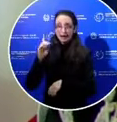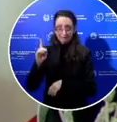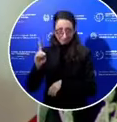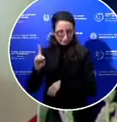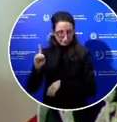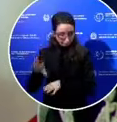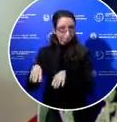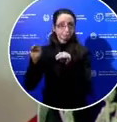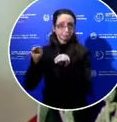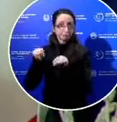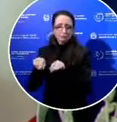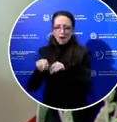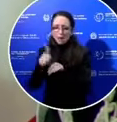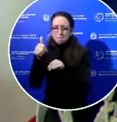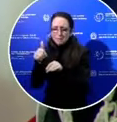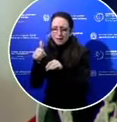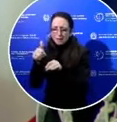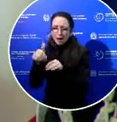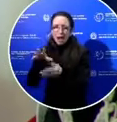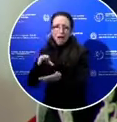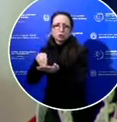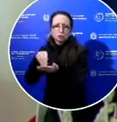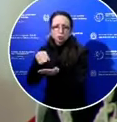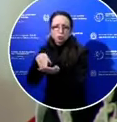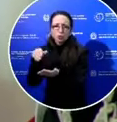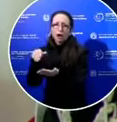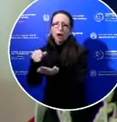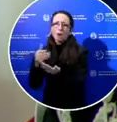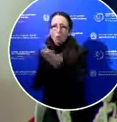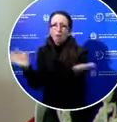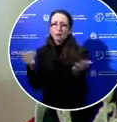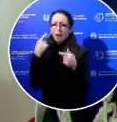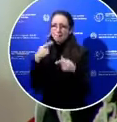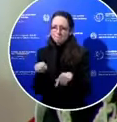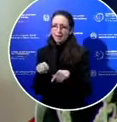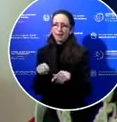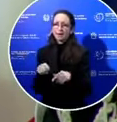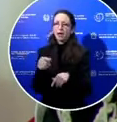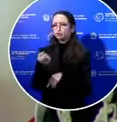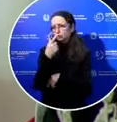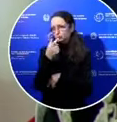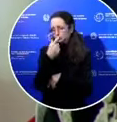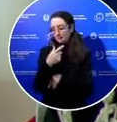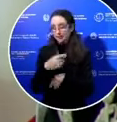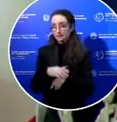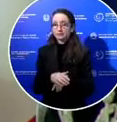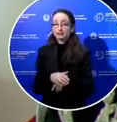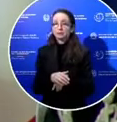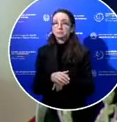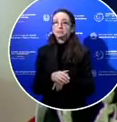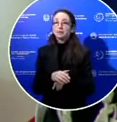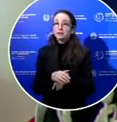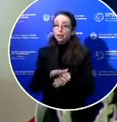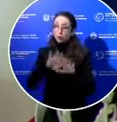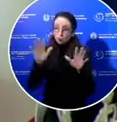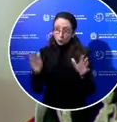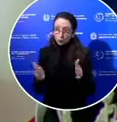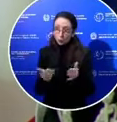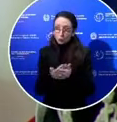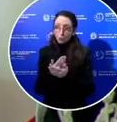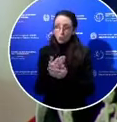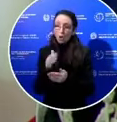al trattamento delle tossicodipendenze. Il nuovo millennio accelera la diffusione delle droghe sintetiche,